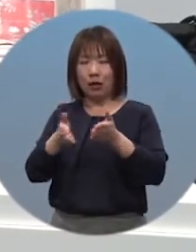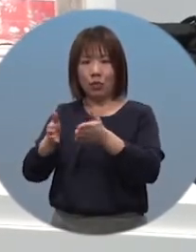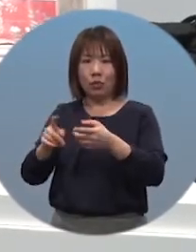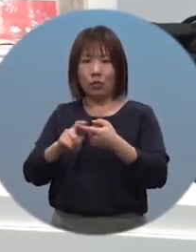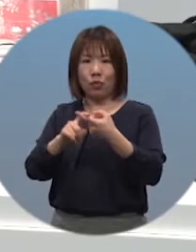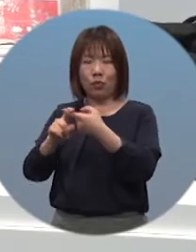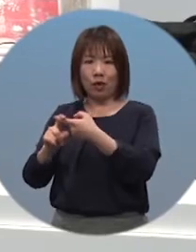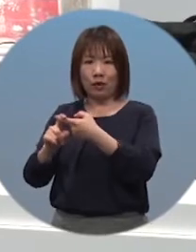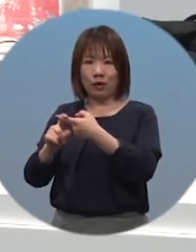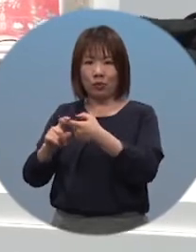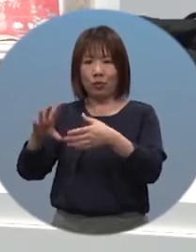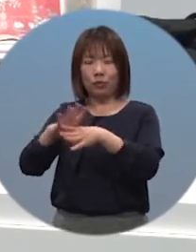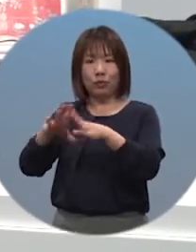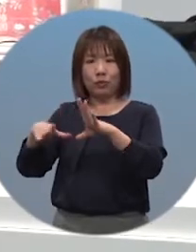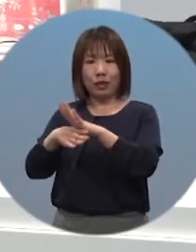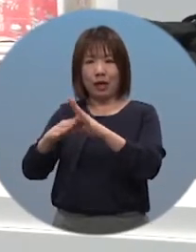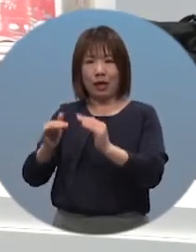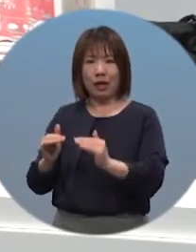ます